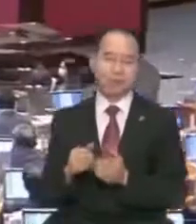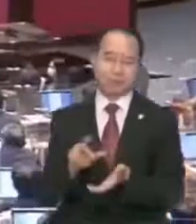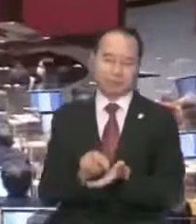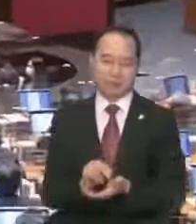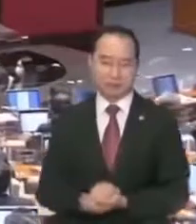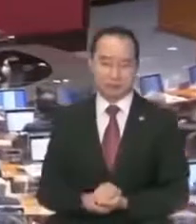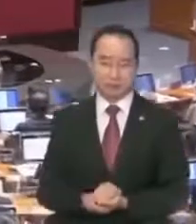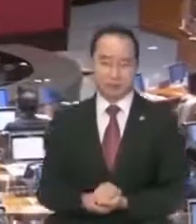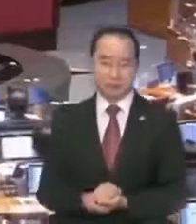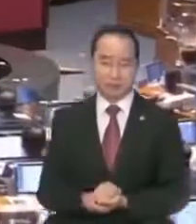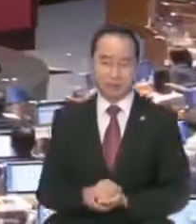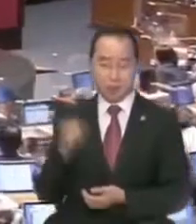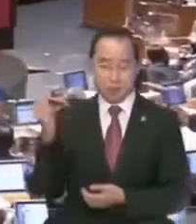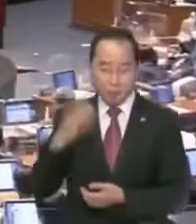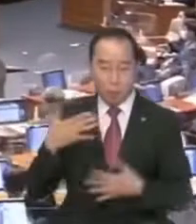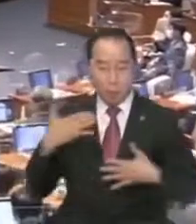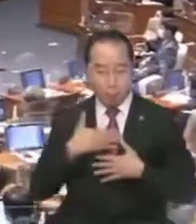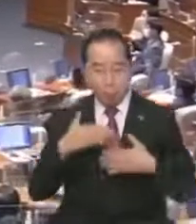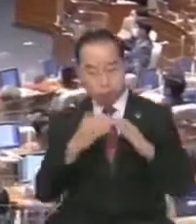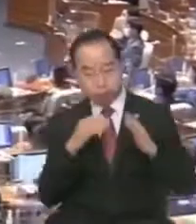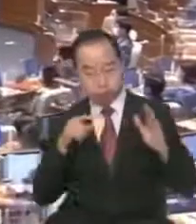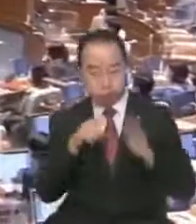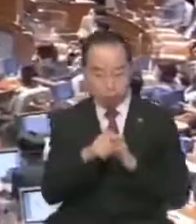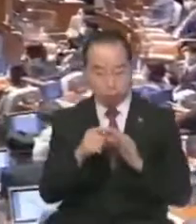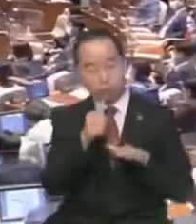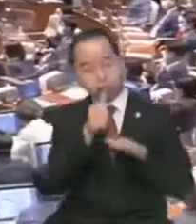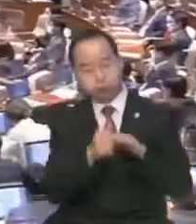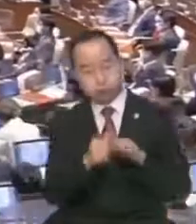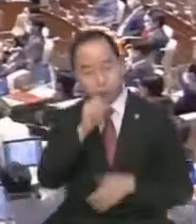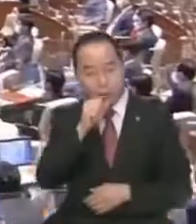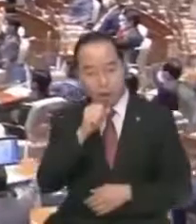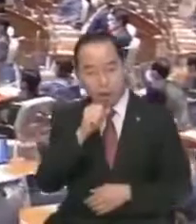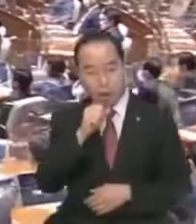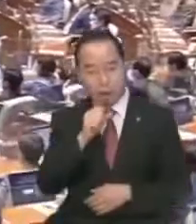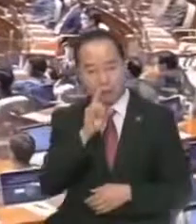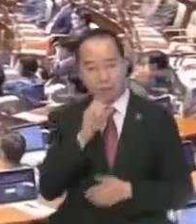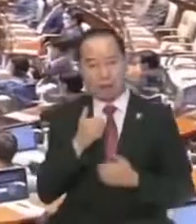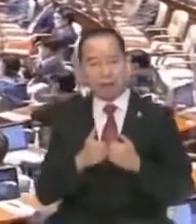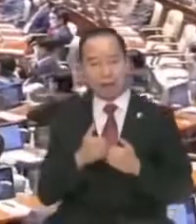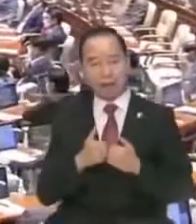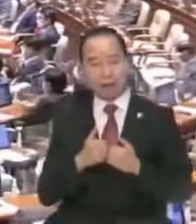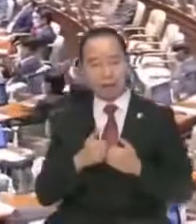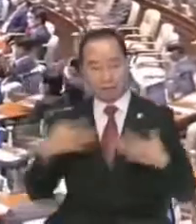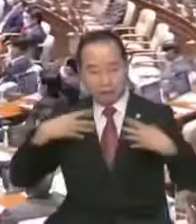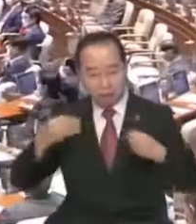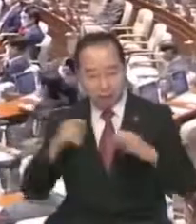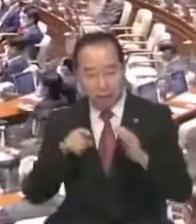목욕탕에 몸을 담그기도, 찜질방에 눕기도 꺼려집니다.